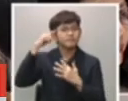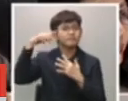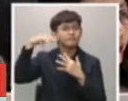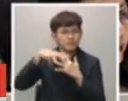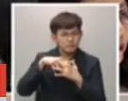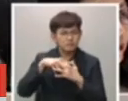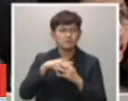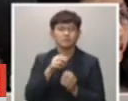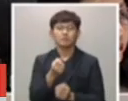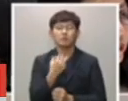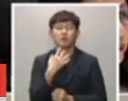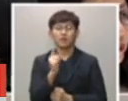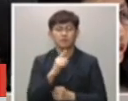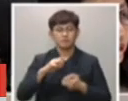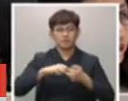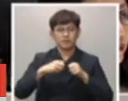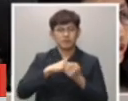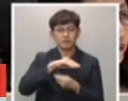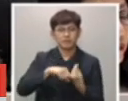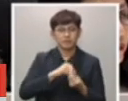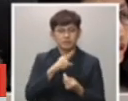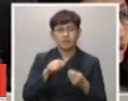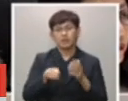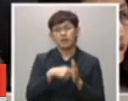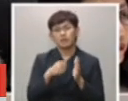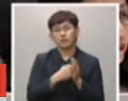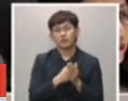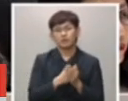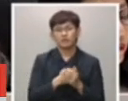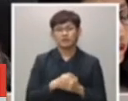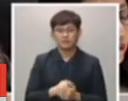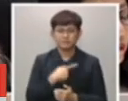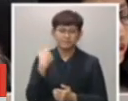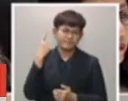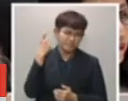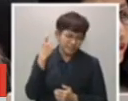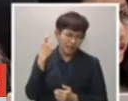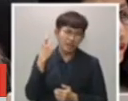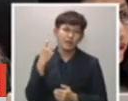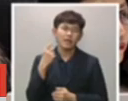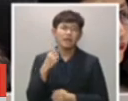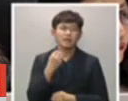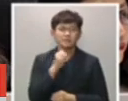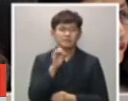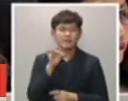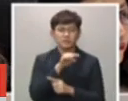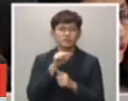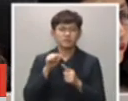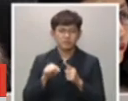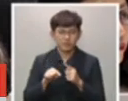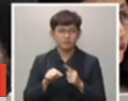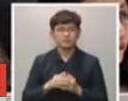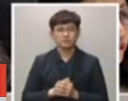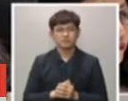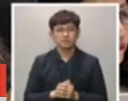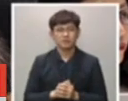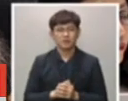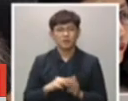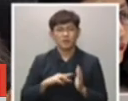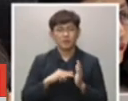ฐกิจเป็นสาเหตุแห่งการฆ่าตัวตายถึง 18.3% หมายความว่าพี่น้องประชาชนในปี